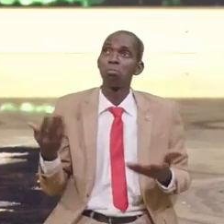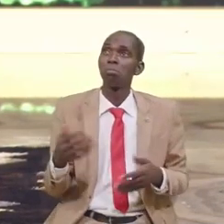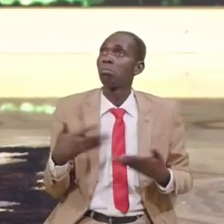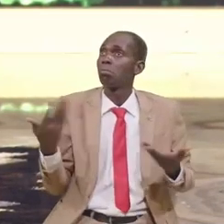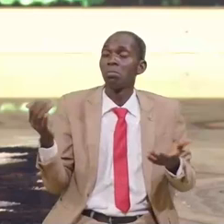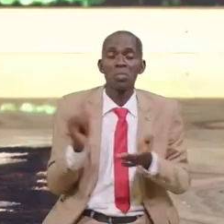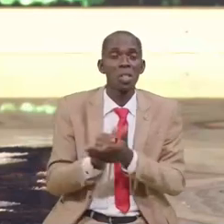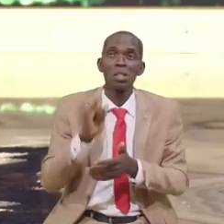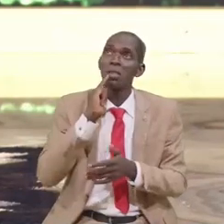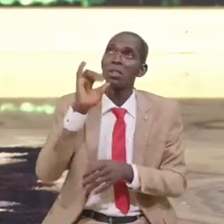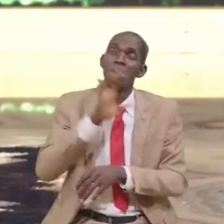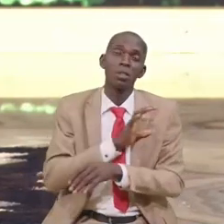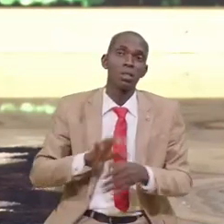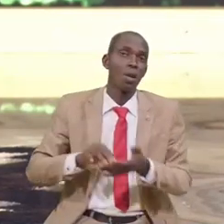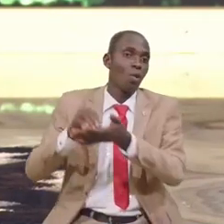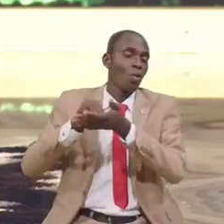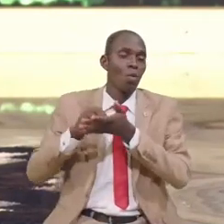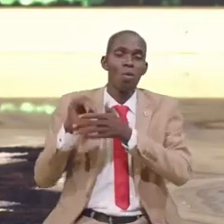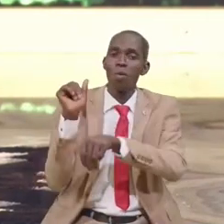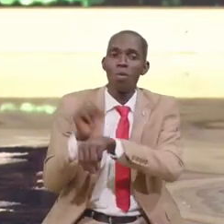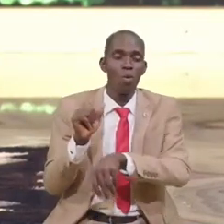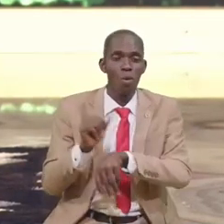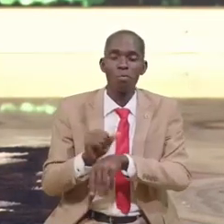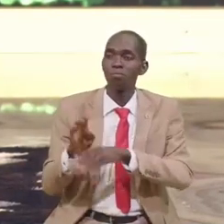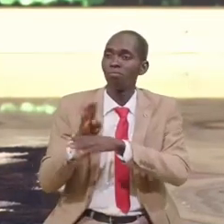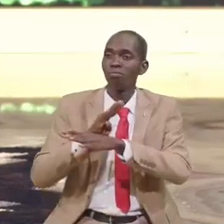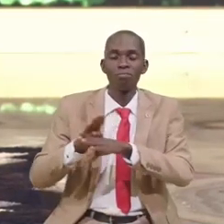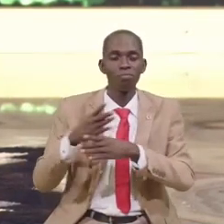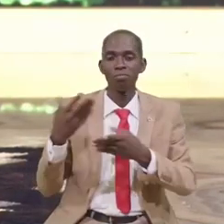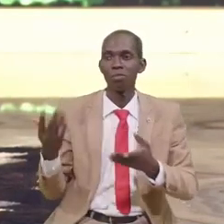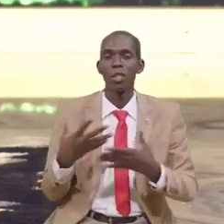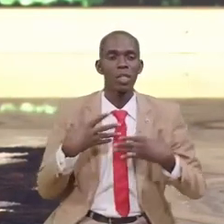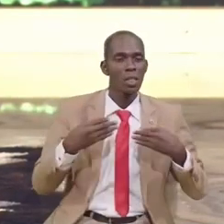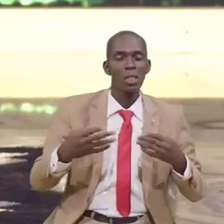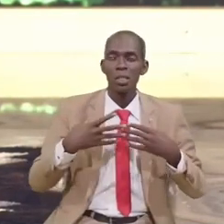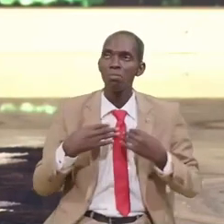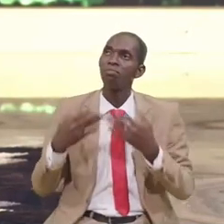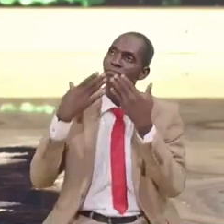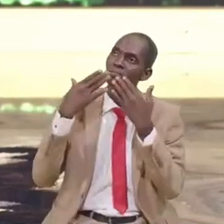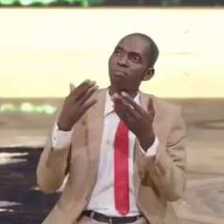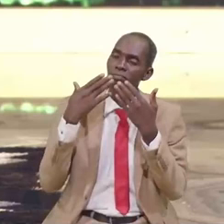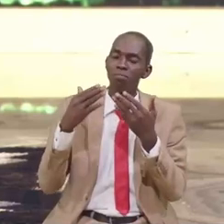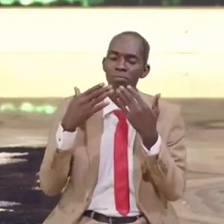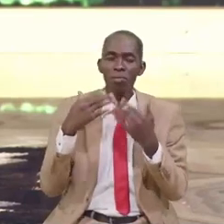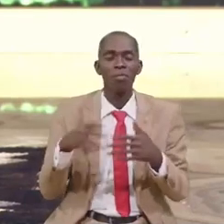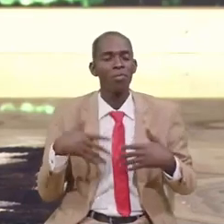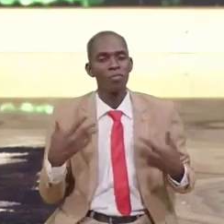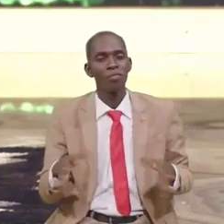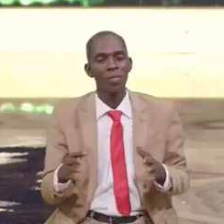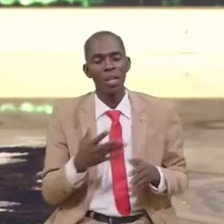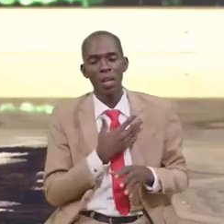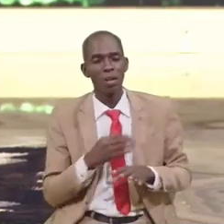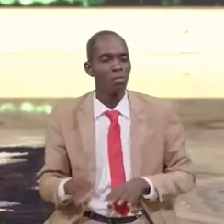Christ, c'est Dieu, il nous a créés, il nous a sauvés, merci beaucoup. Et puis ils n'ont rien fait. Non, c'est